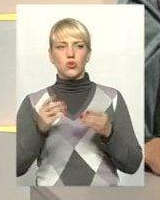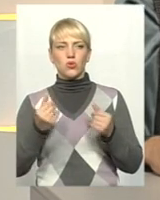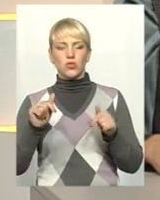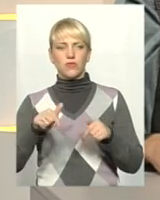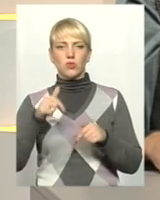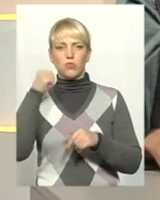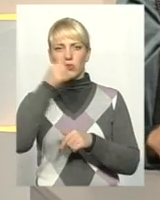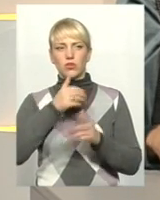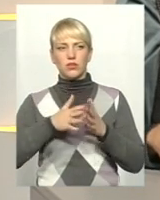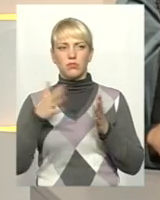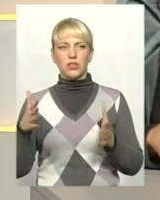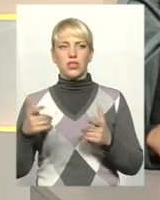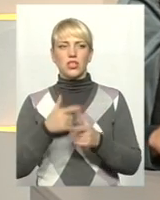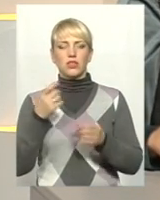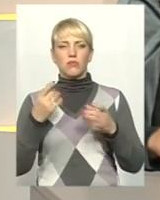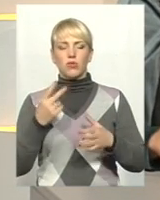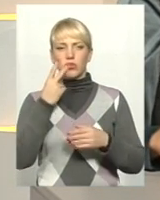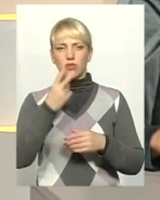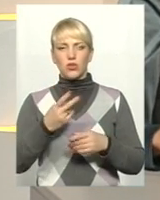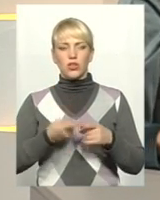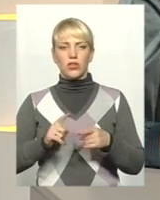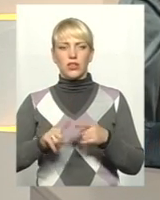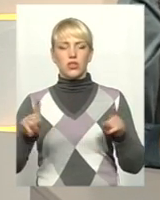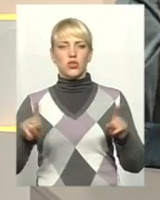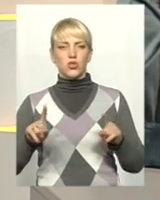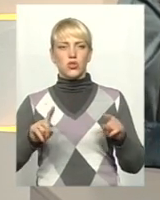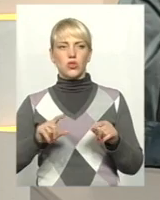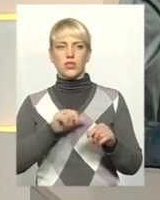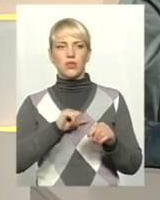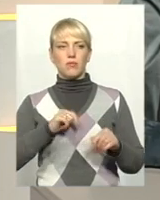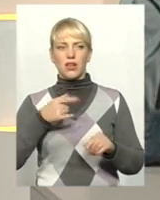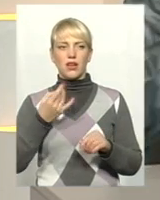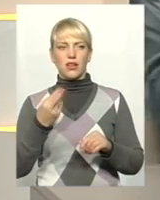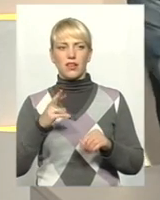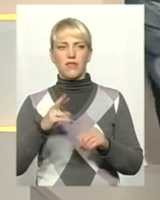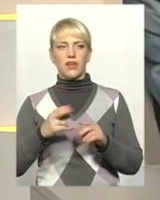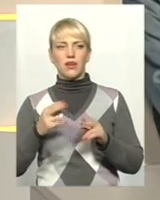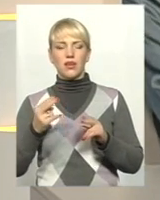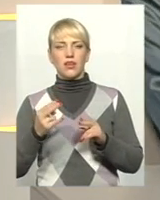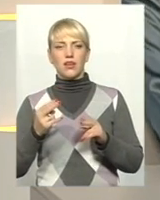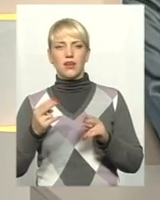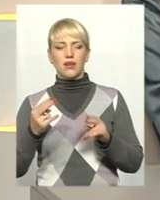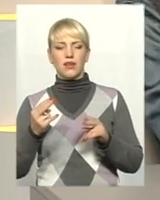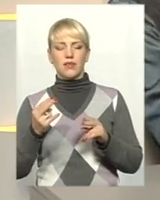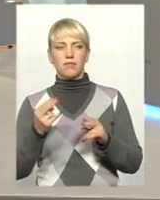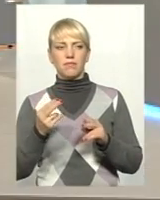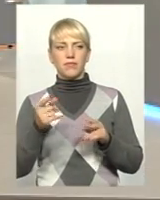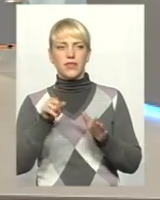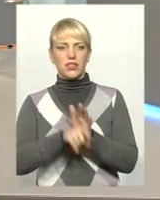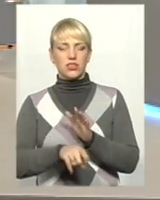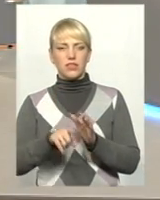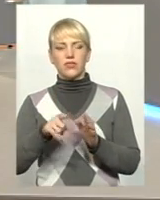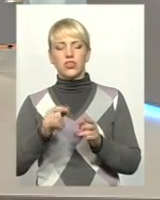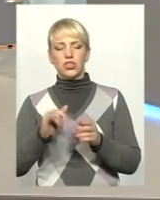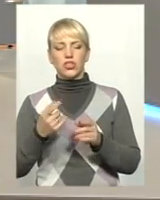більше? Чи просто з огляду на те, що сама гривня обесцінилась, їх начебто більше?